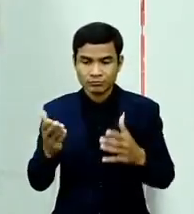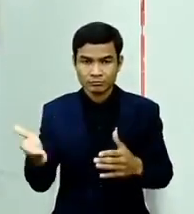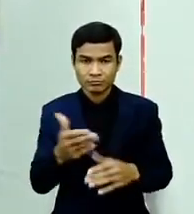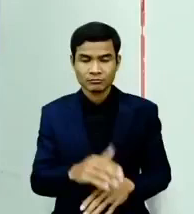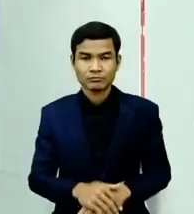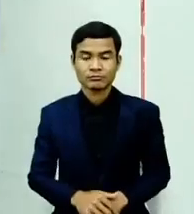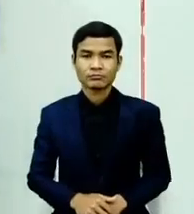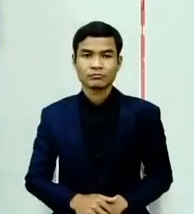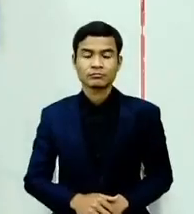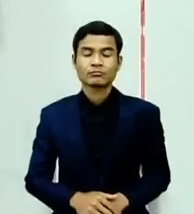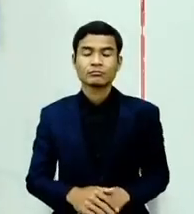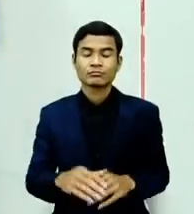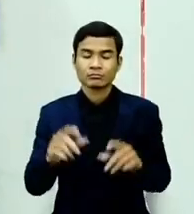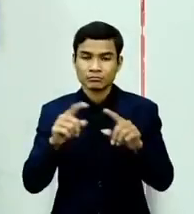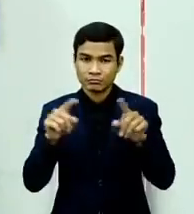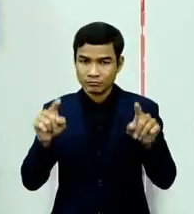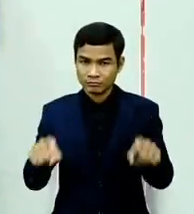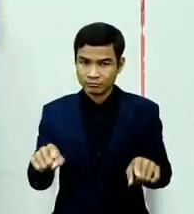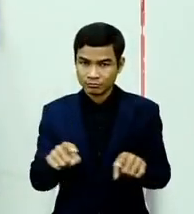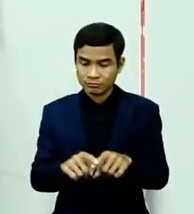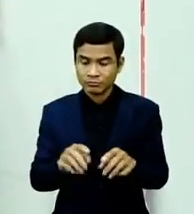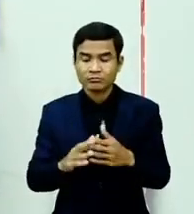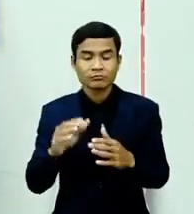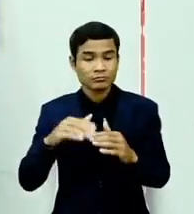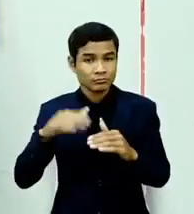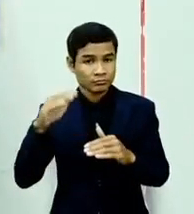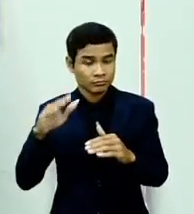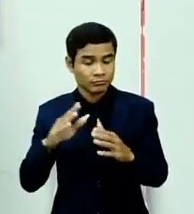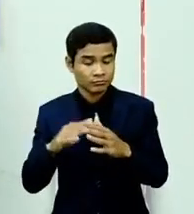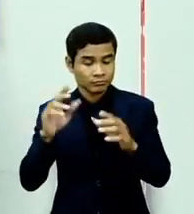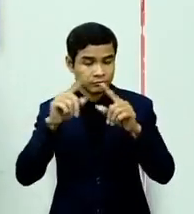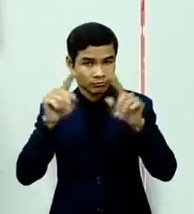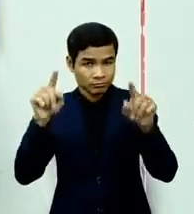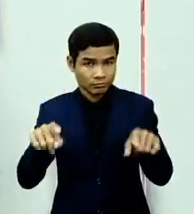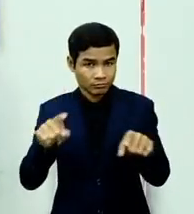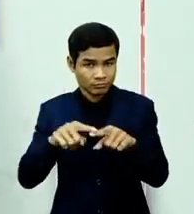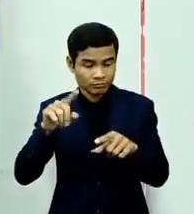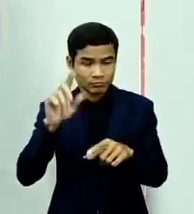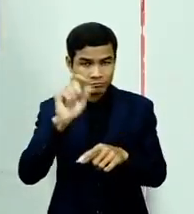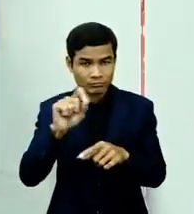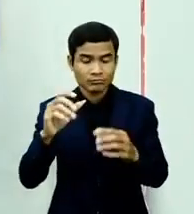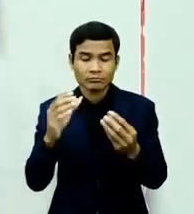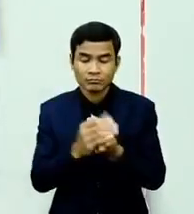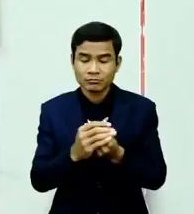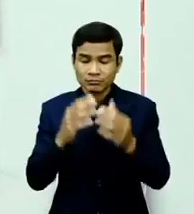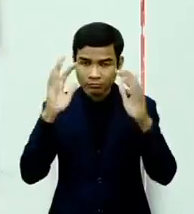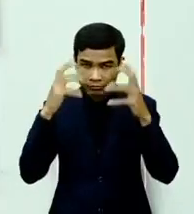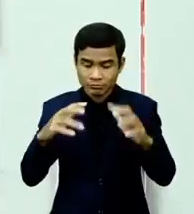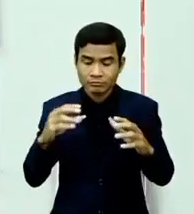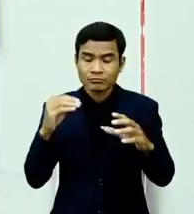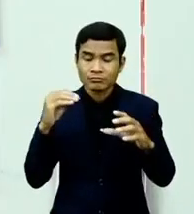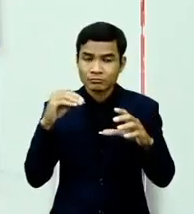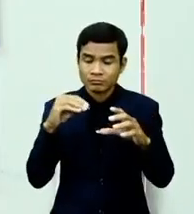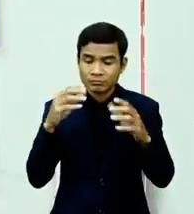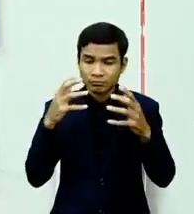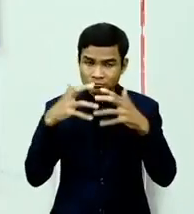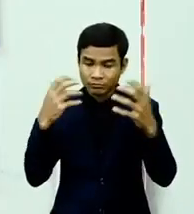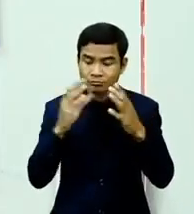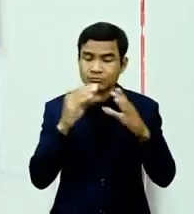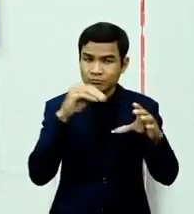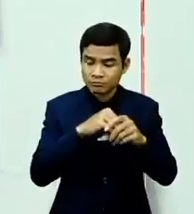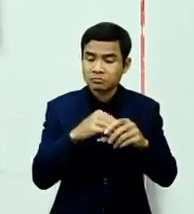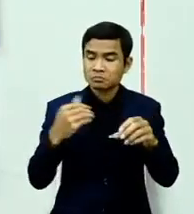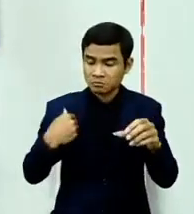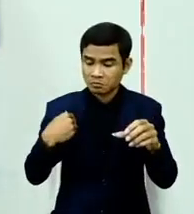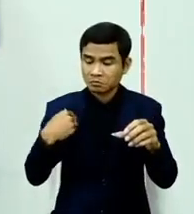ញ្ចឹងប្រអប់ខាងលើគឺយើងត្រូវចាសរសេរលេខតាមឲ្យចំនួនតោដែលនៅខាងក្នុងនេះស្រាប់ណាចាតោនេះ